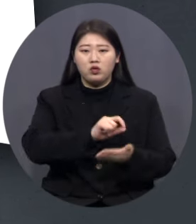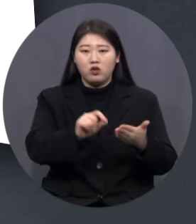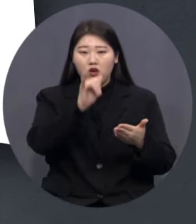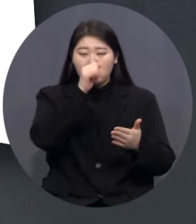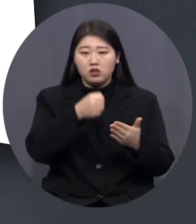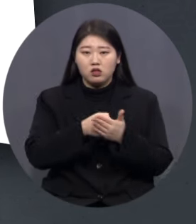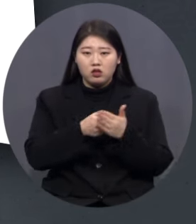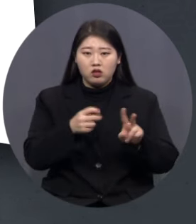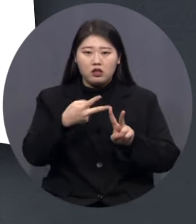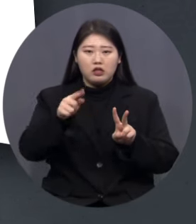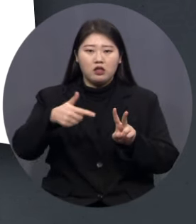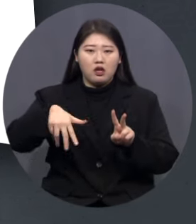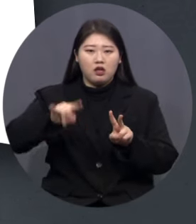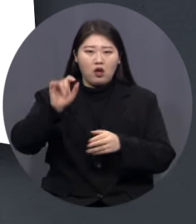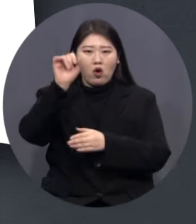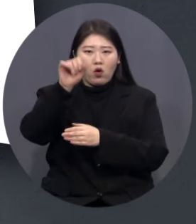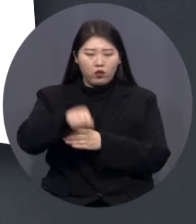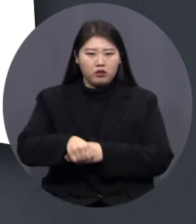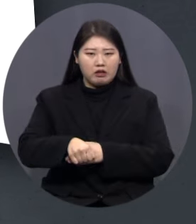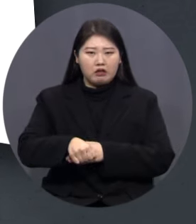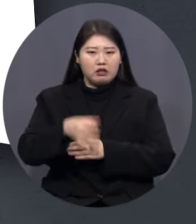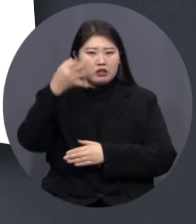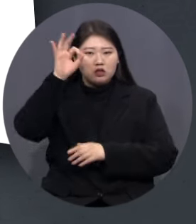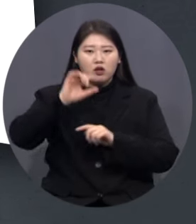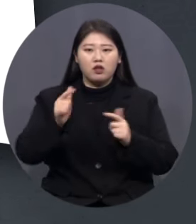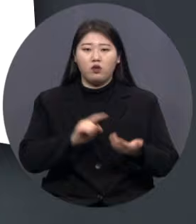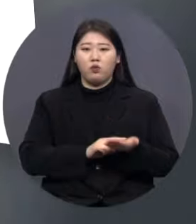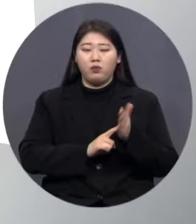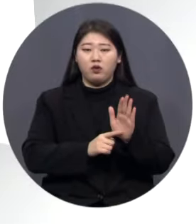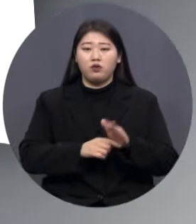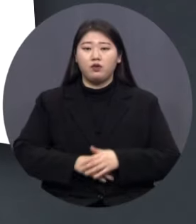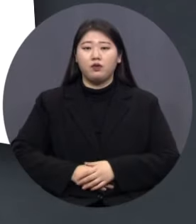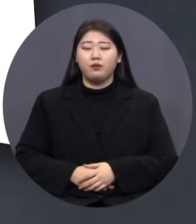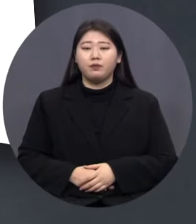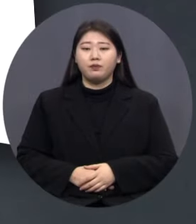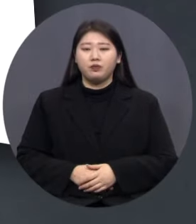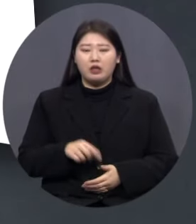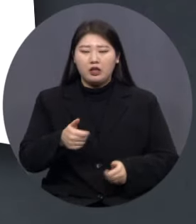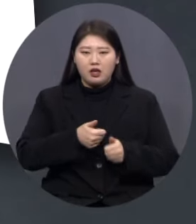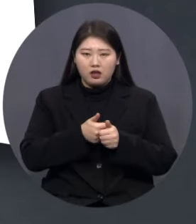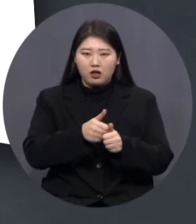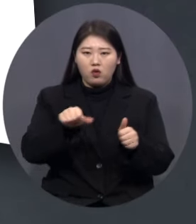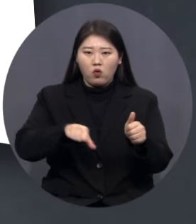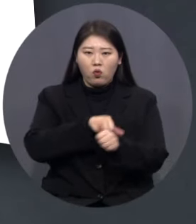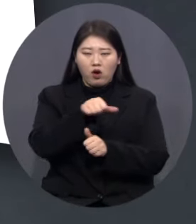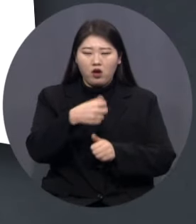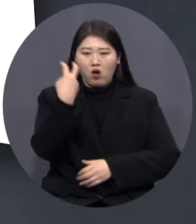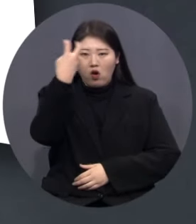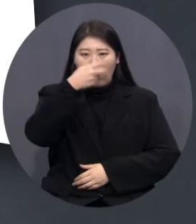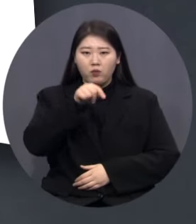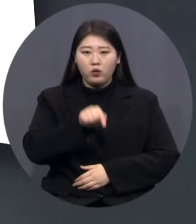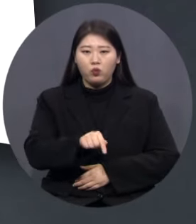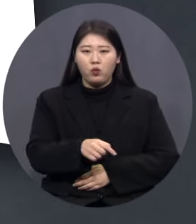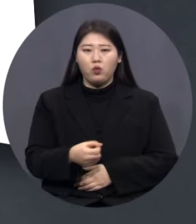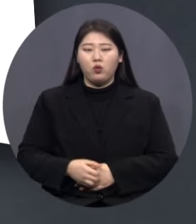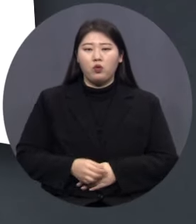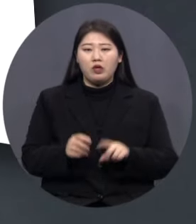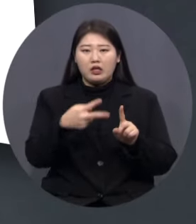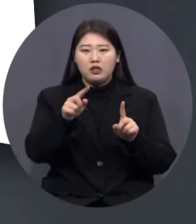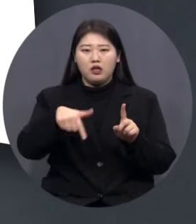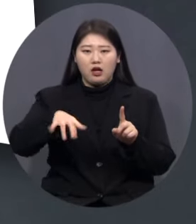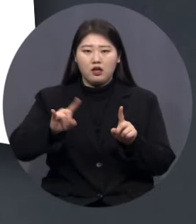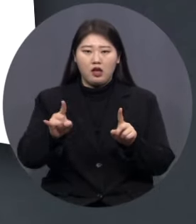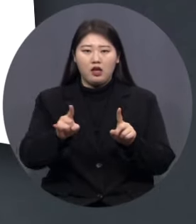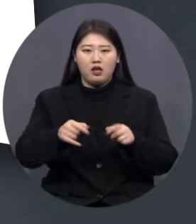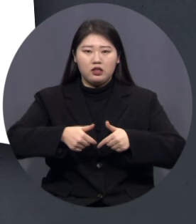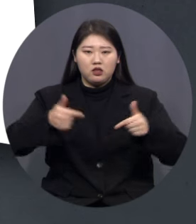2단계 증설인가를 했다고 볼 수 없다고 밝혔습니다 이에 따른 환경성 검토도 당연히 1단계 증설에